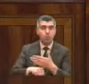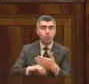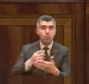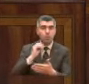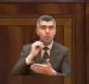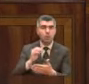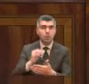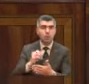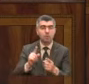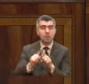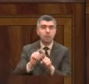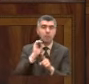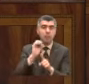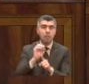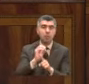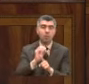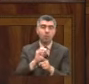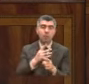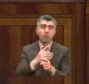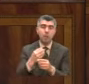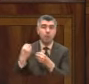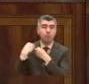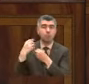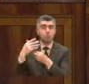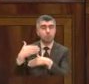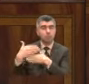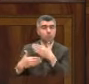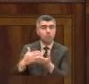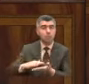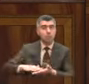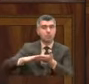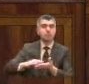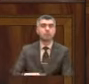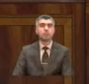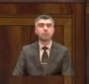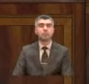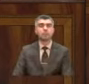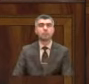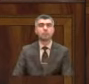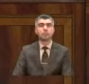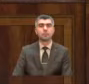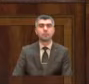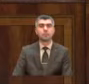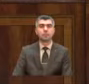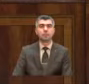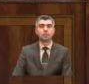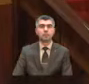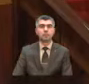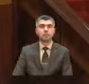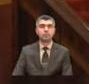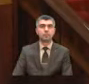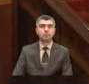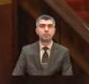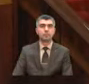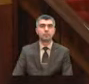في أعناقكم وأعناق الحكومة الحالية والحكومات المقبلة. شكرا لكم. شكرا سيد نائب محترم، شكرا لكم. الآن